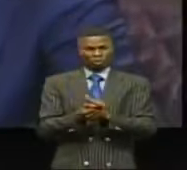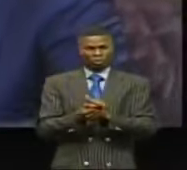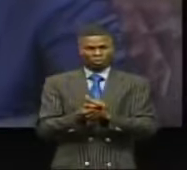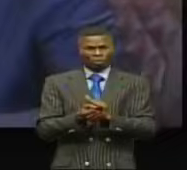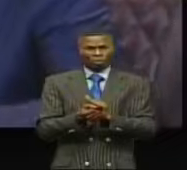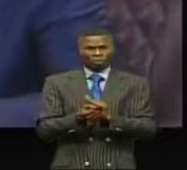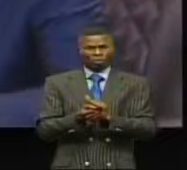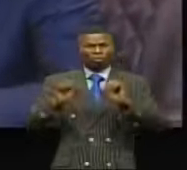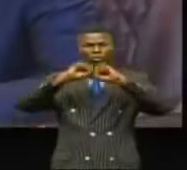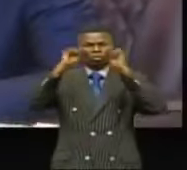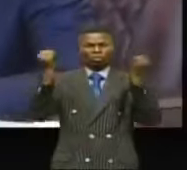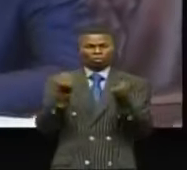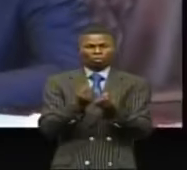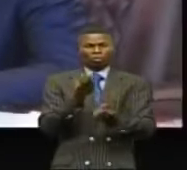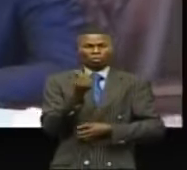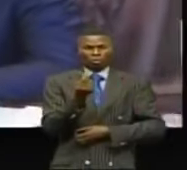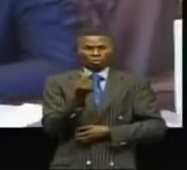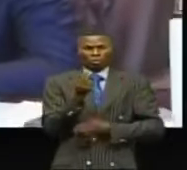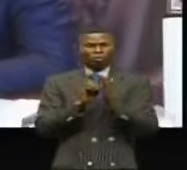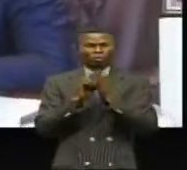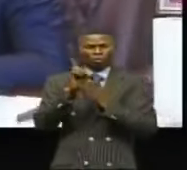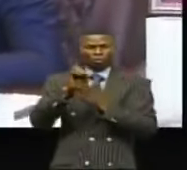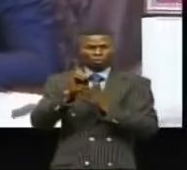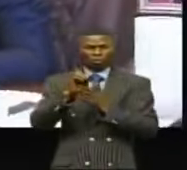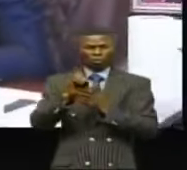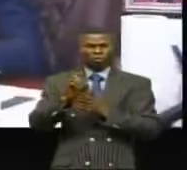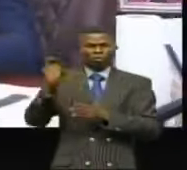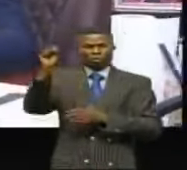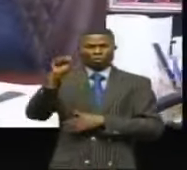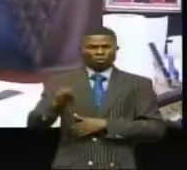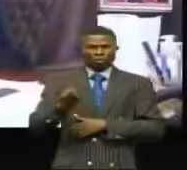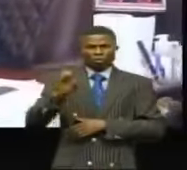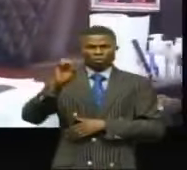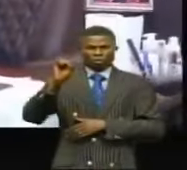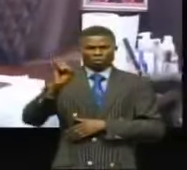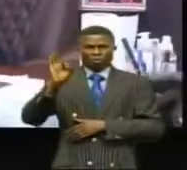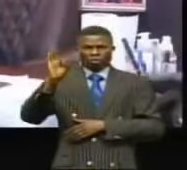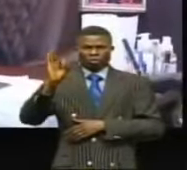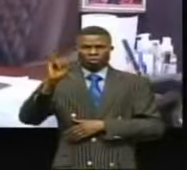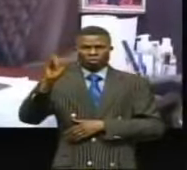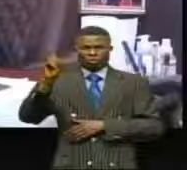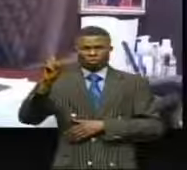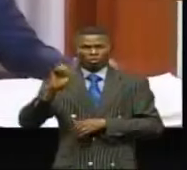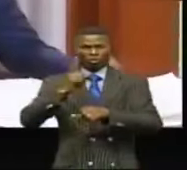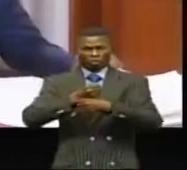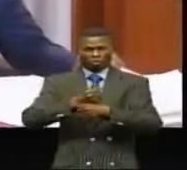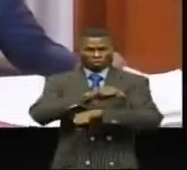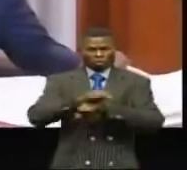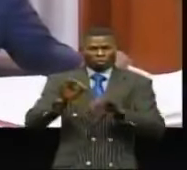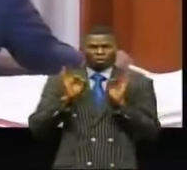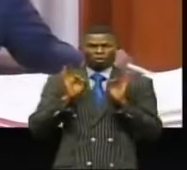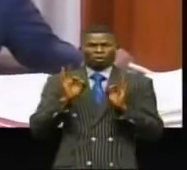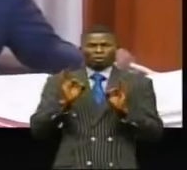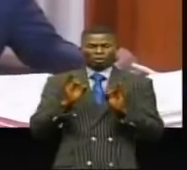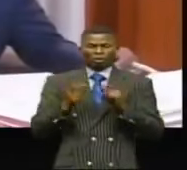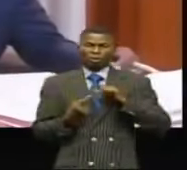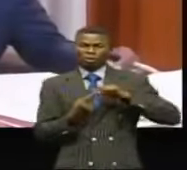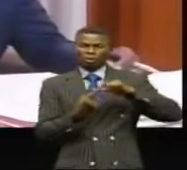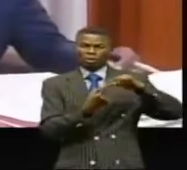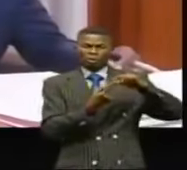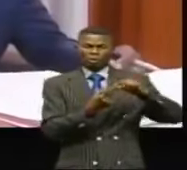la société financière de développement SOCIDE au regard de la décision de créer une nouvelle institution spécialisée